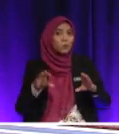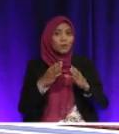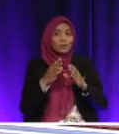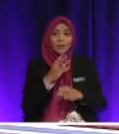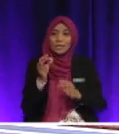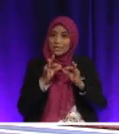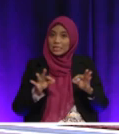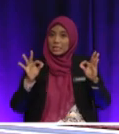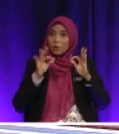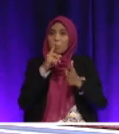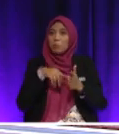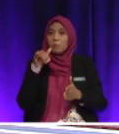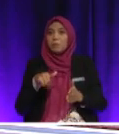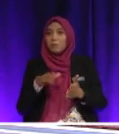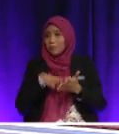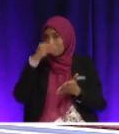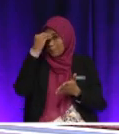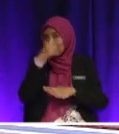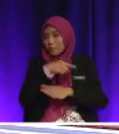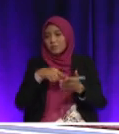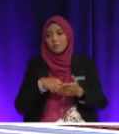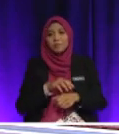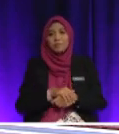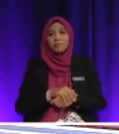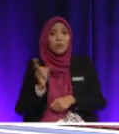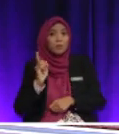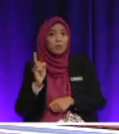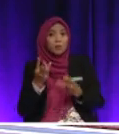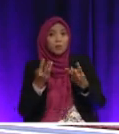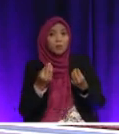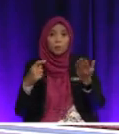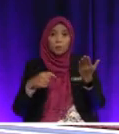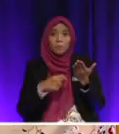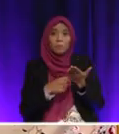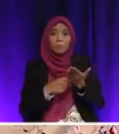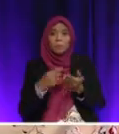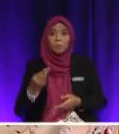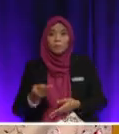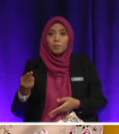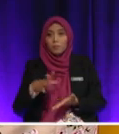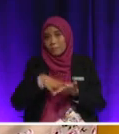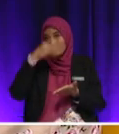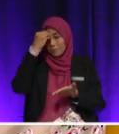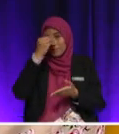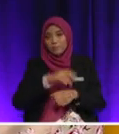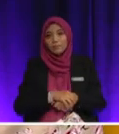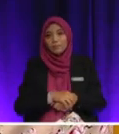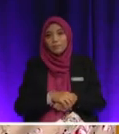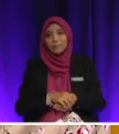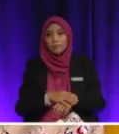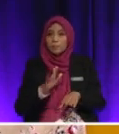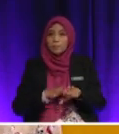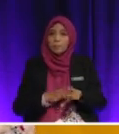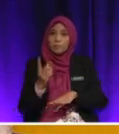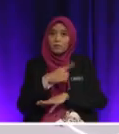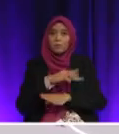pada hari ini dan juga mana agaknya kita Boleh dapatkan bahan sukun bagi pembelajaran pada hari ini semua